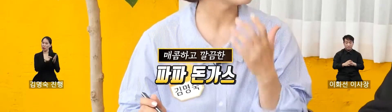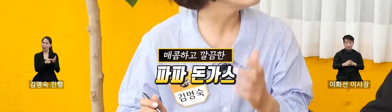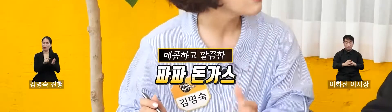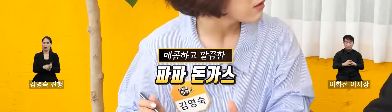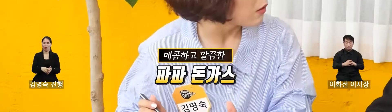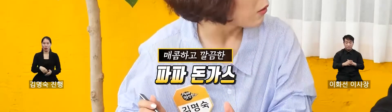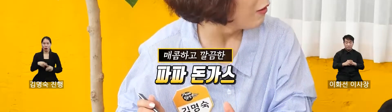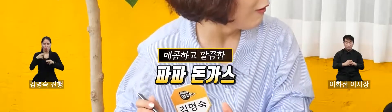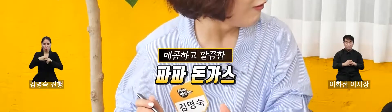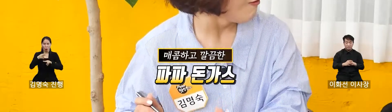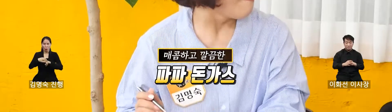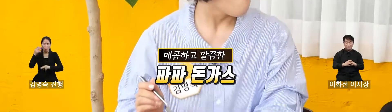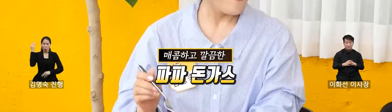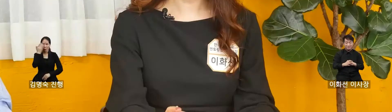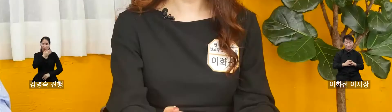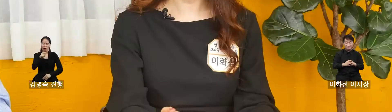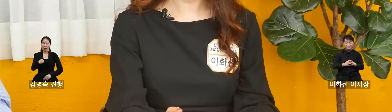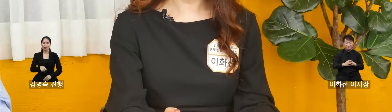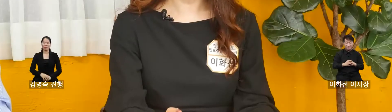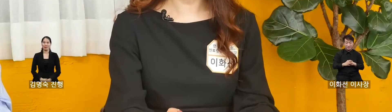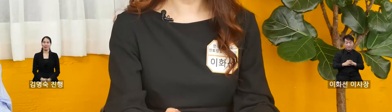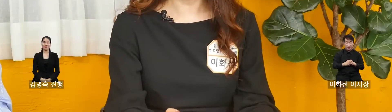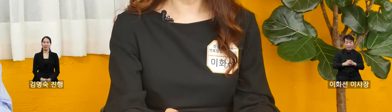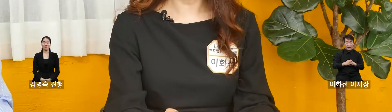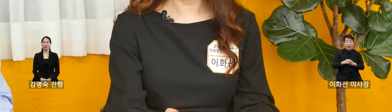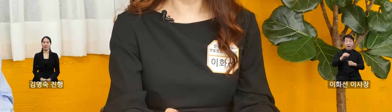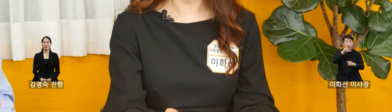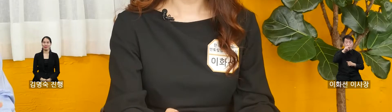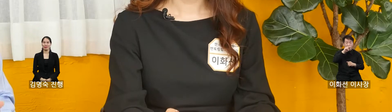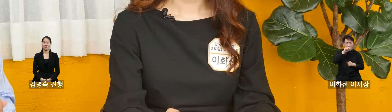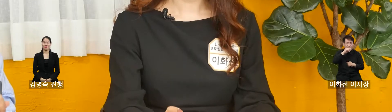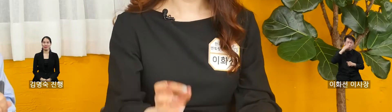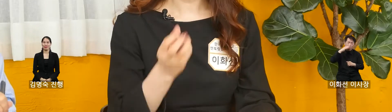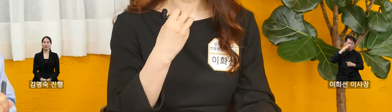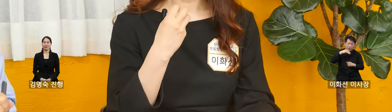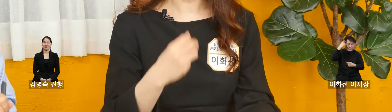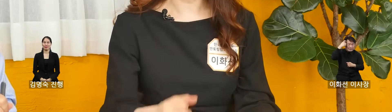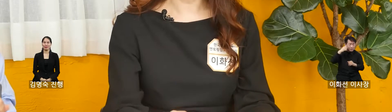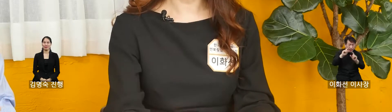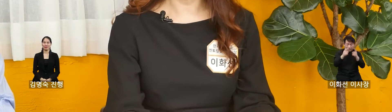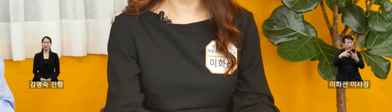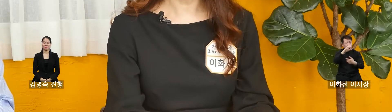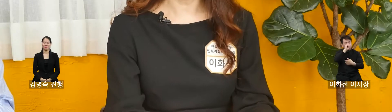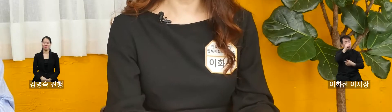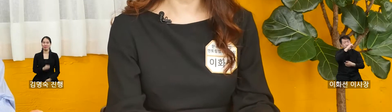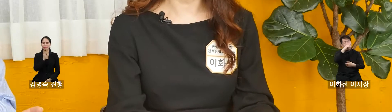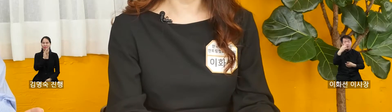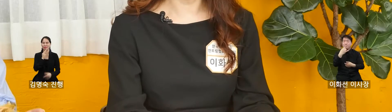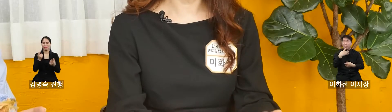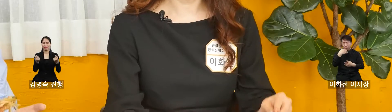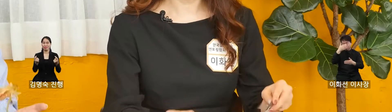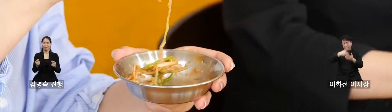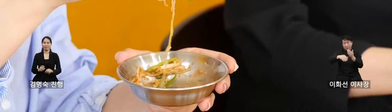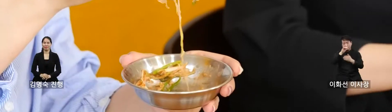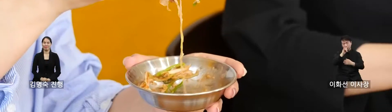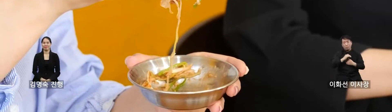돈가스가 개운하네요. 파에 매운 그런 느낌이 아니고, 그냥 좋은 향만 남아있네요.